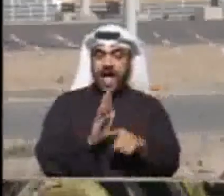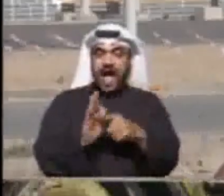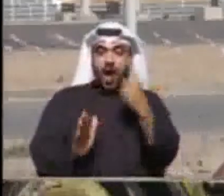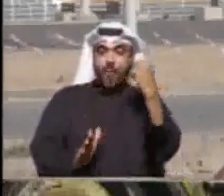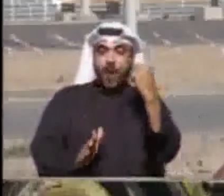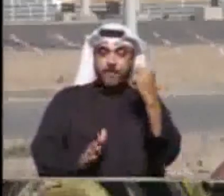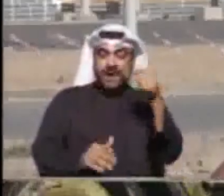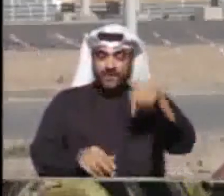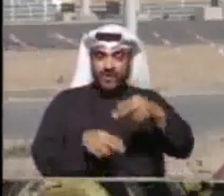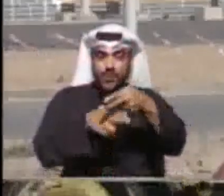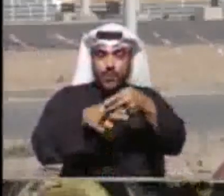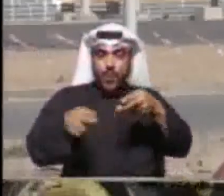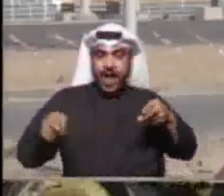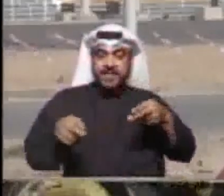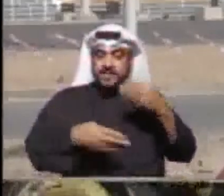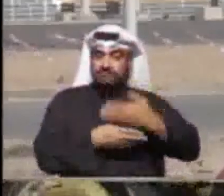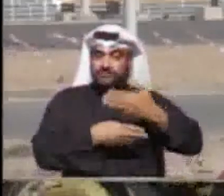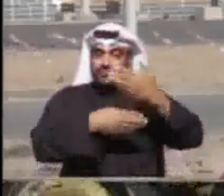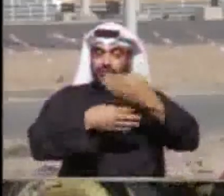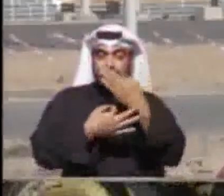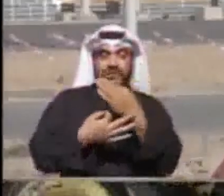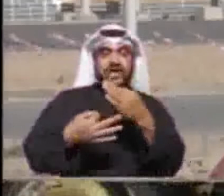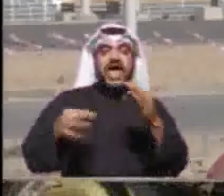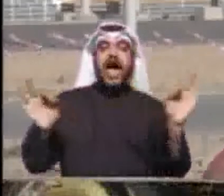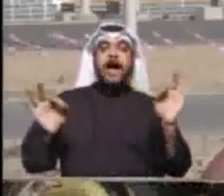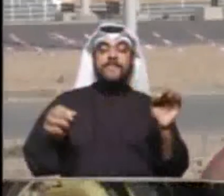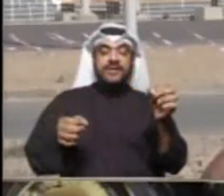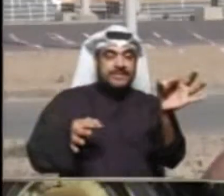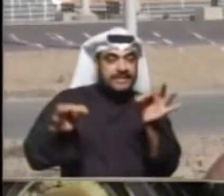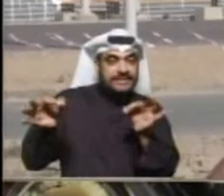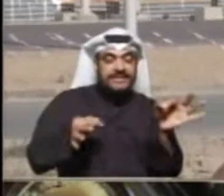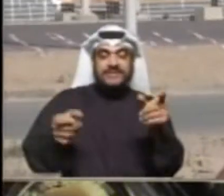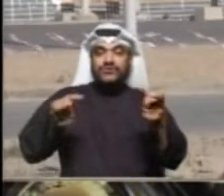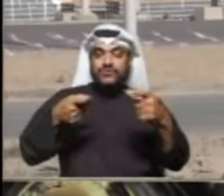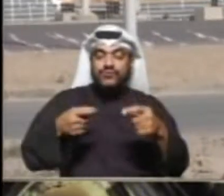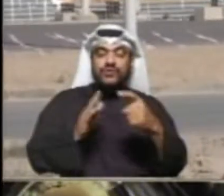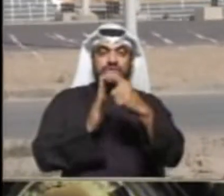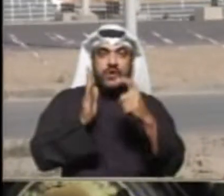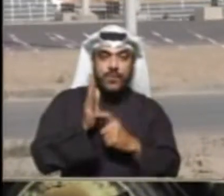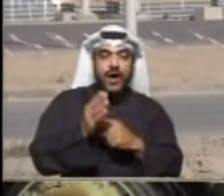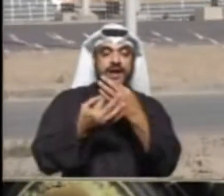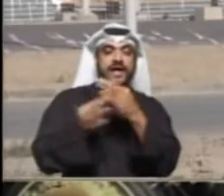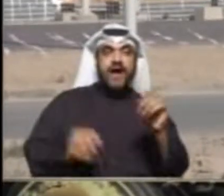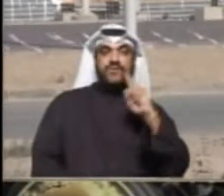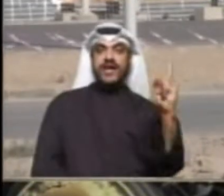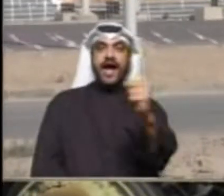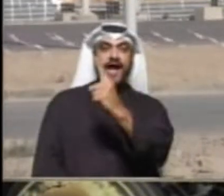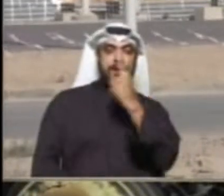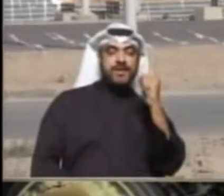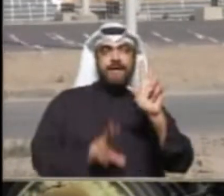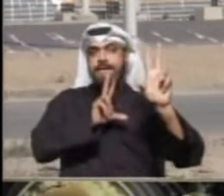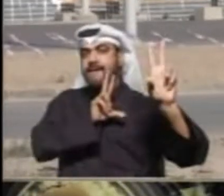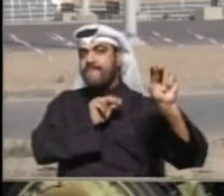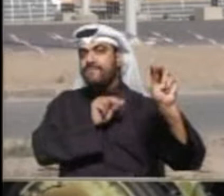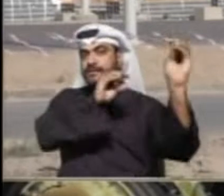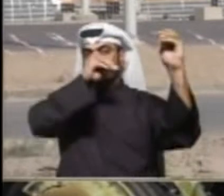مرة في الكويت ينجز بأحدث المواصفات والمعايير والمقاييس وأحدث